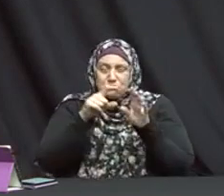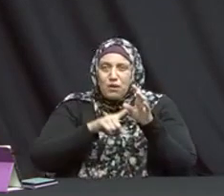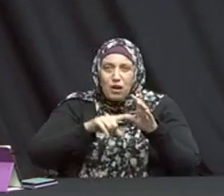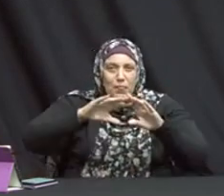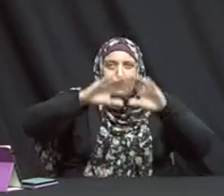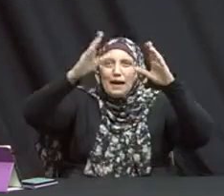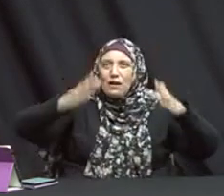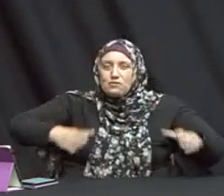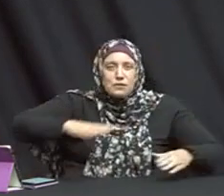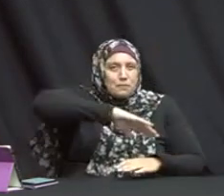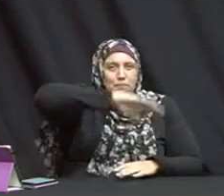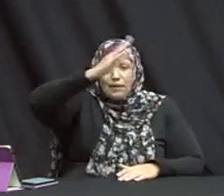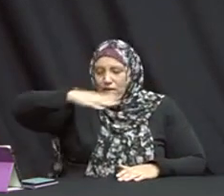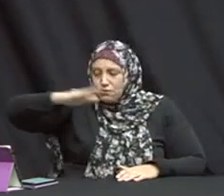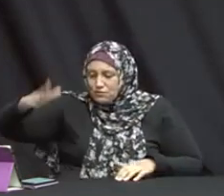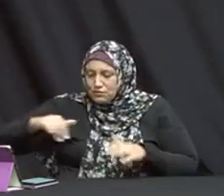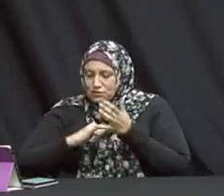الأمين